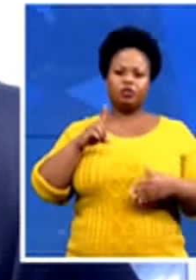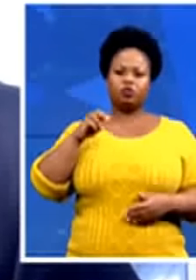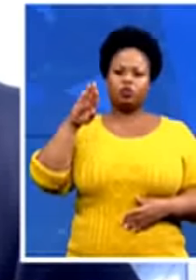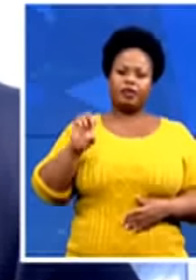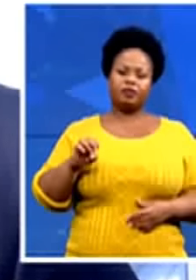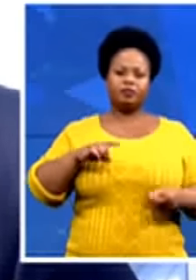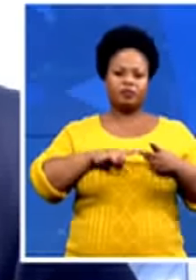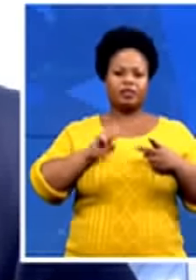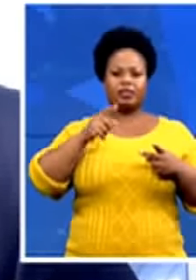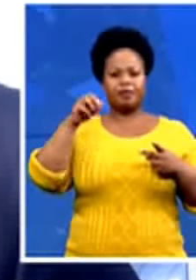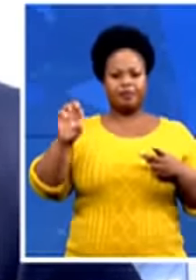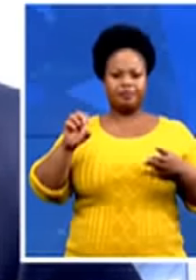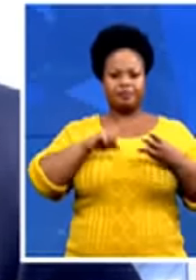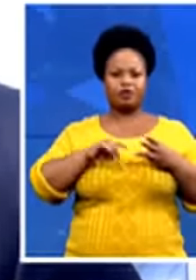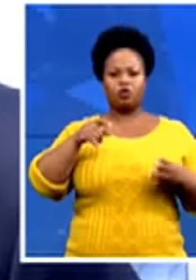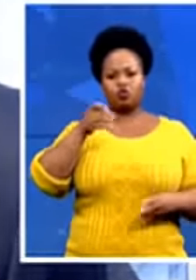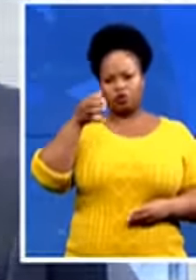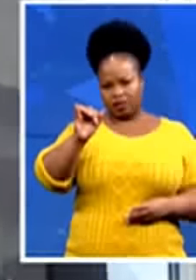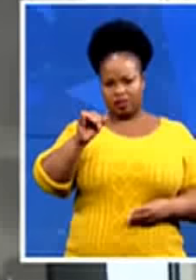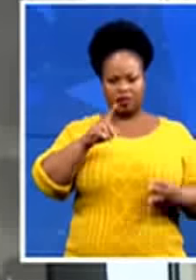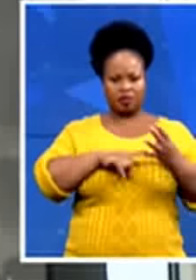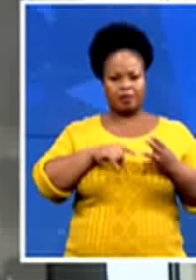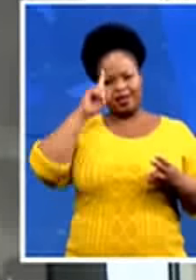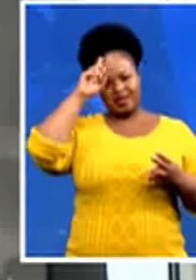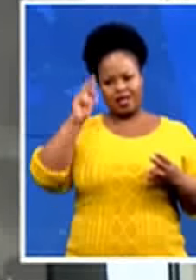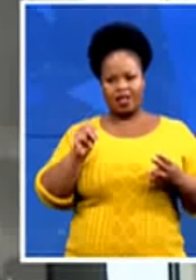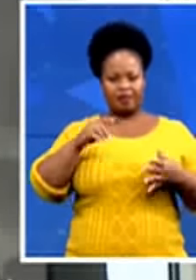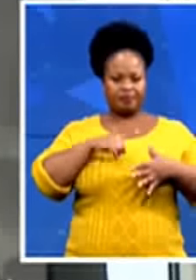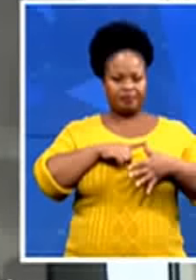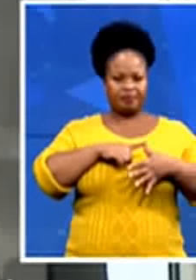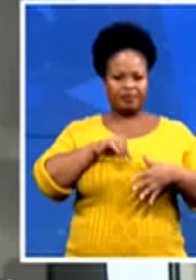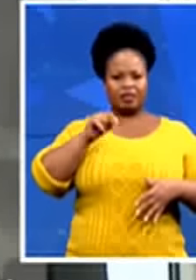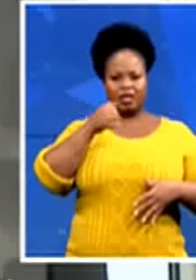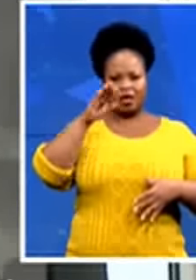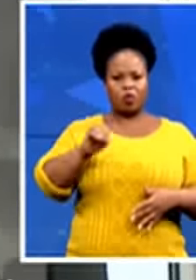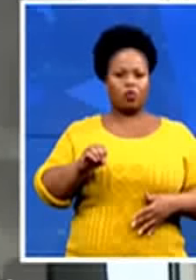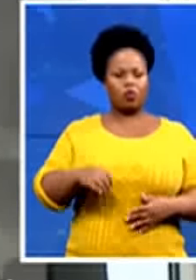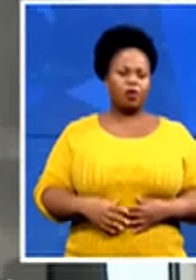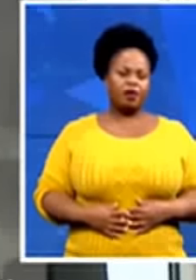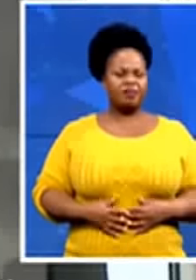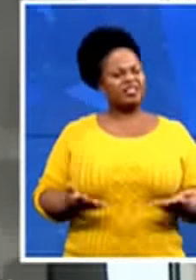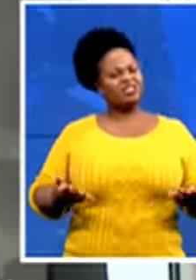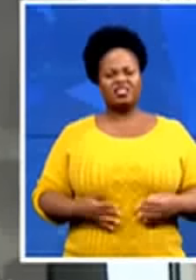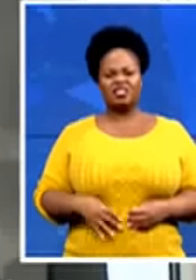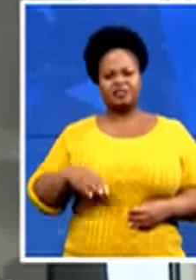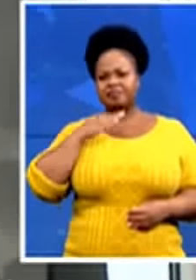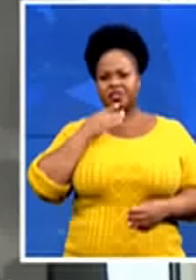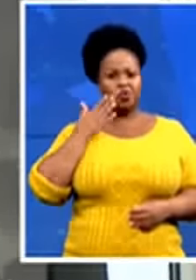uLthuli yahola uMandela yahola uThambo akushonga ukuthi uma sihambe bona labo baholi